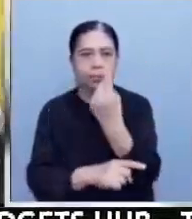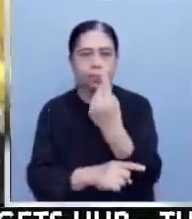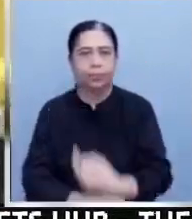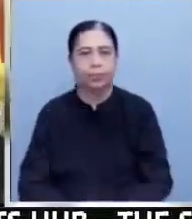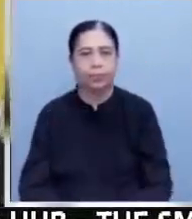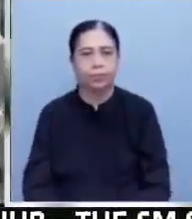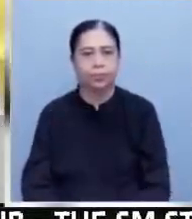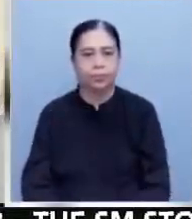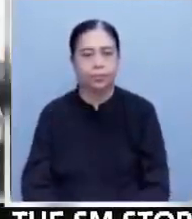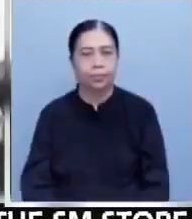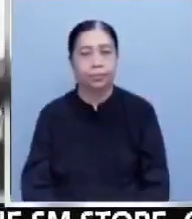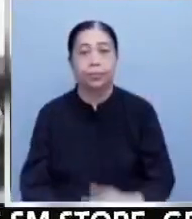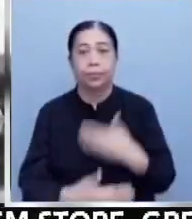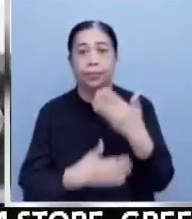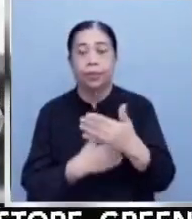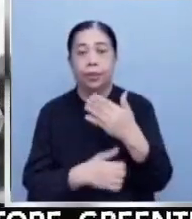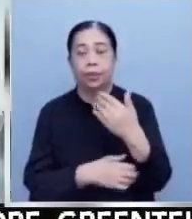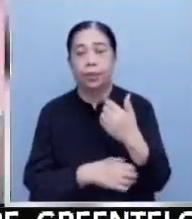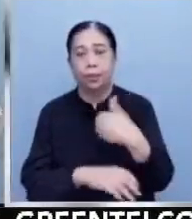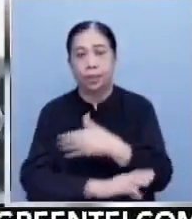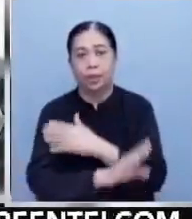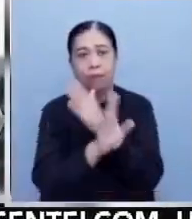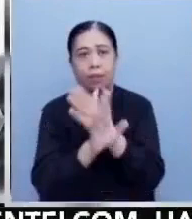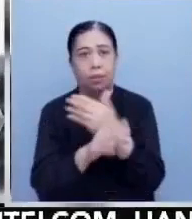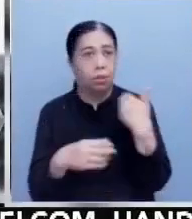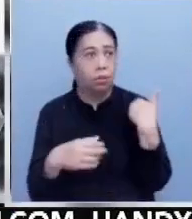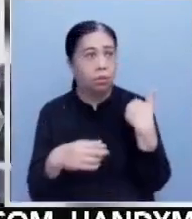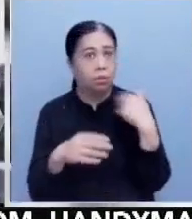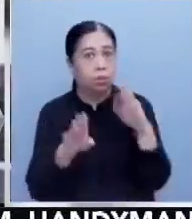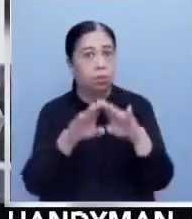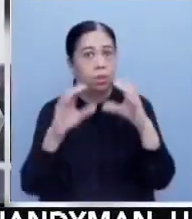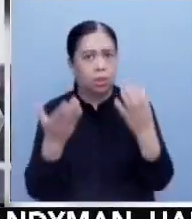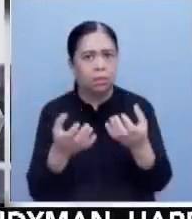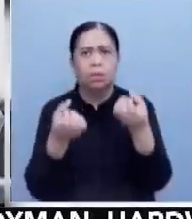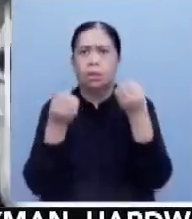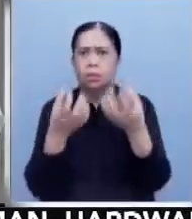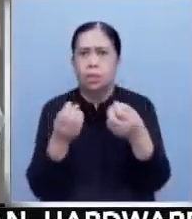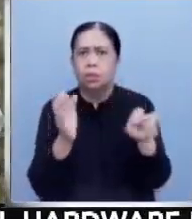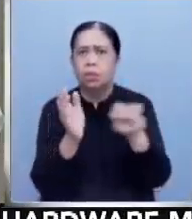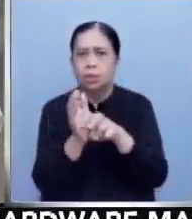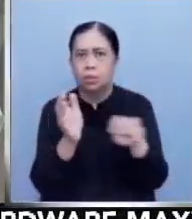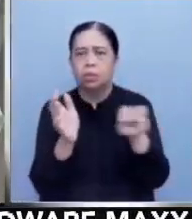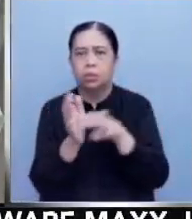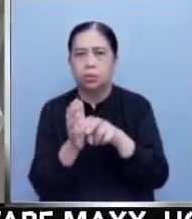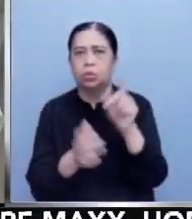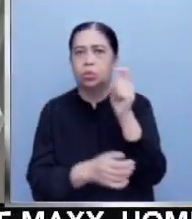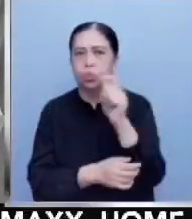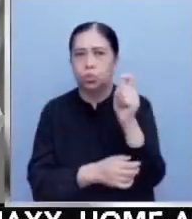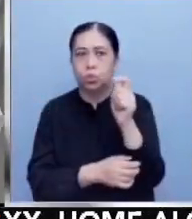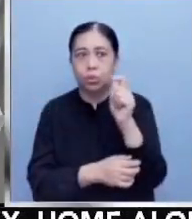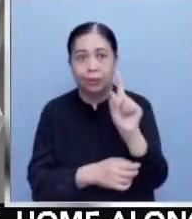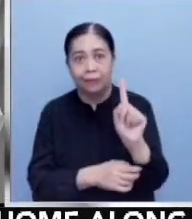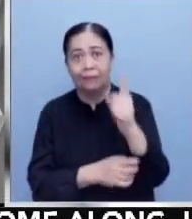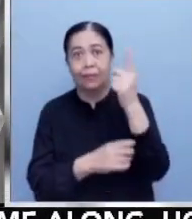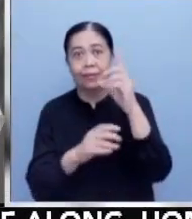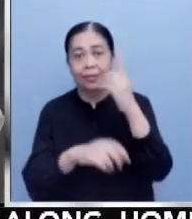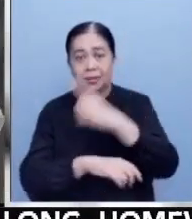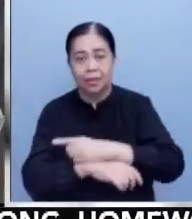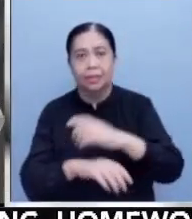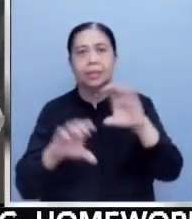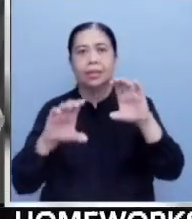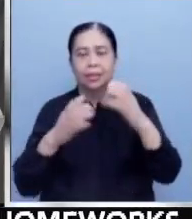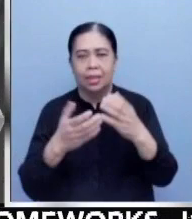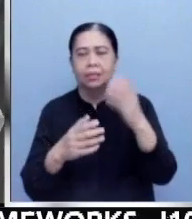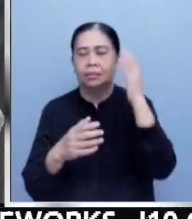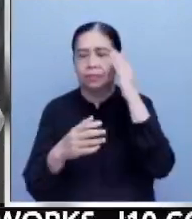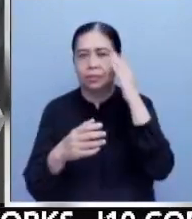Sa Davao City, hindi pa man pasukan, marami na ang commuters. Kaya sa Martes na mismong unang araw ng klase, daragdagan ang mga